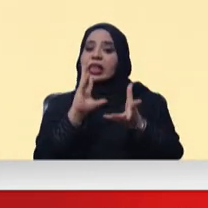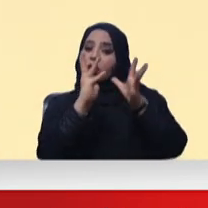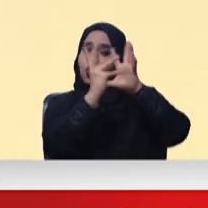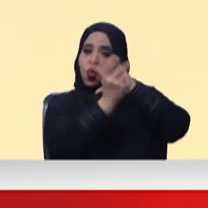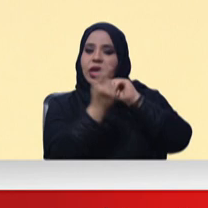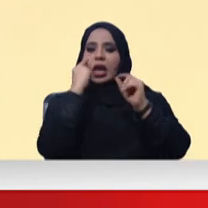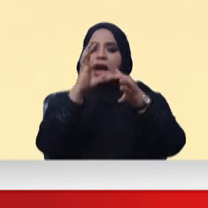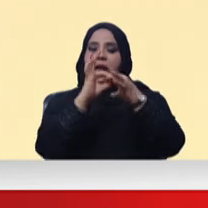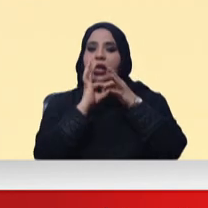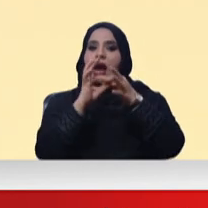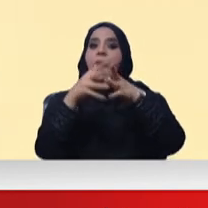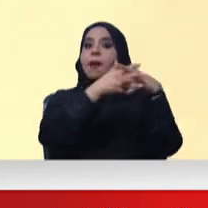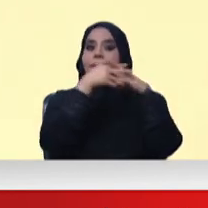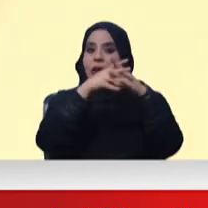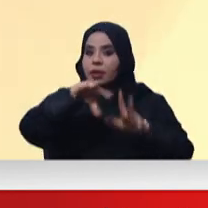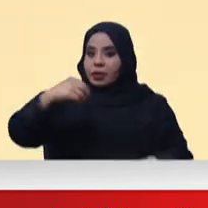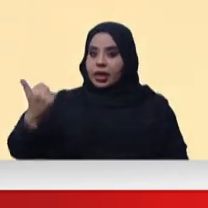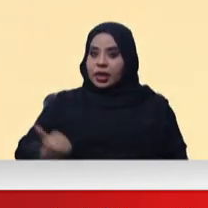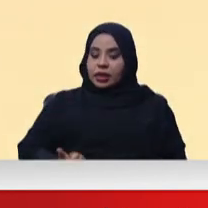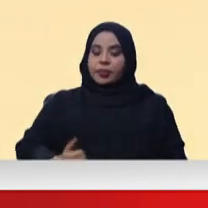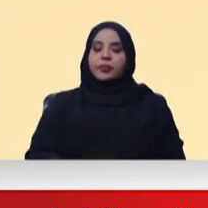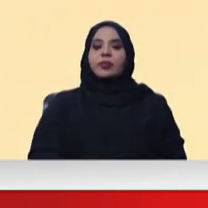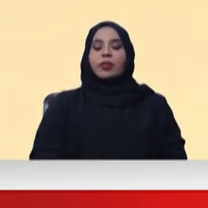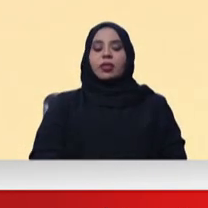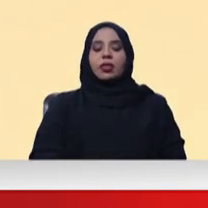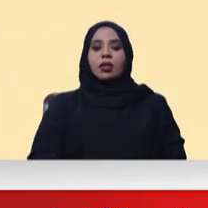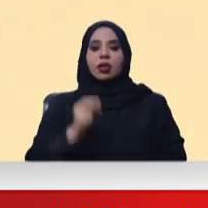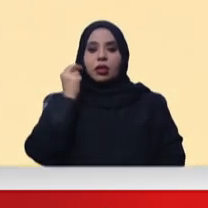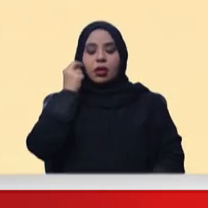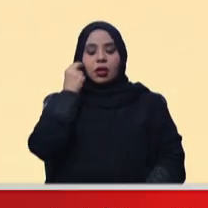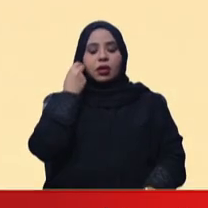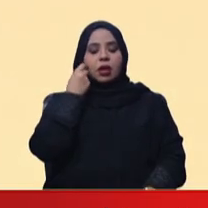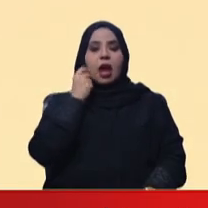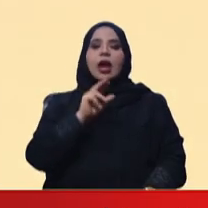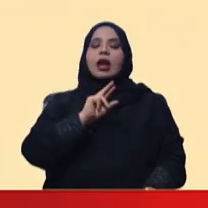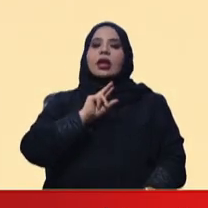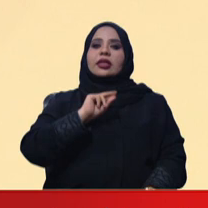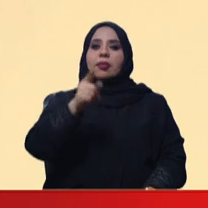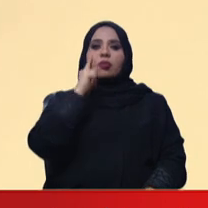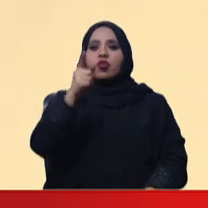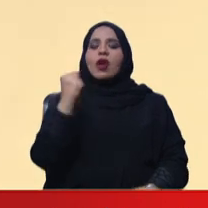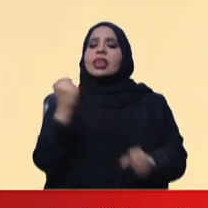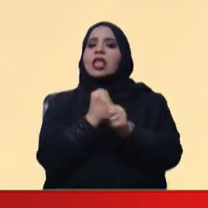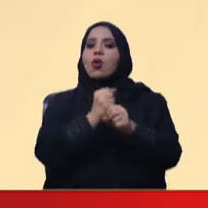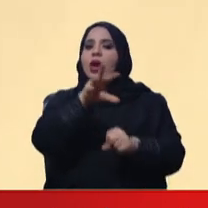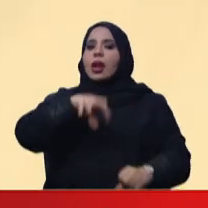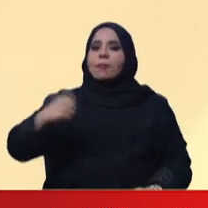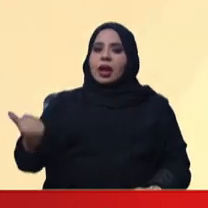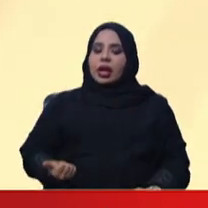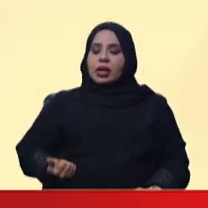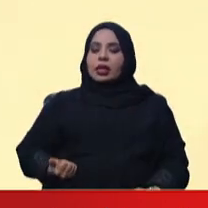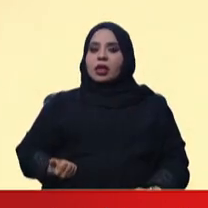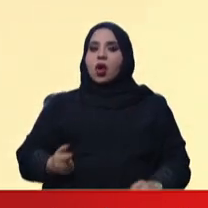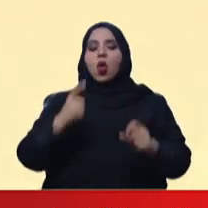العلاقة الأمريكية البحرينية والتقدير الأمريكي لدور البحرين تجلت